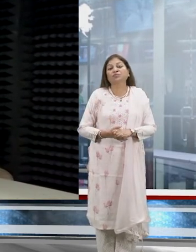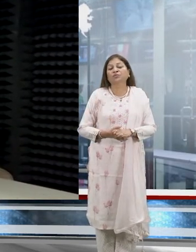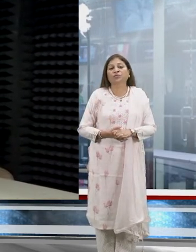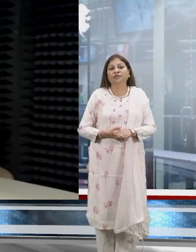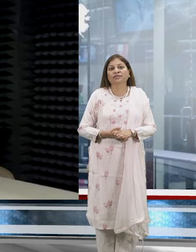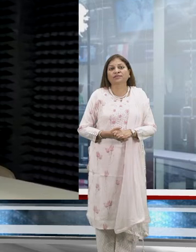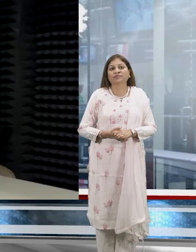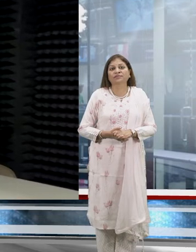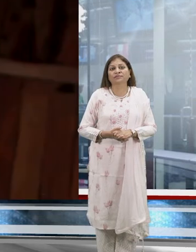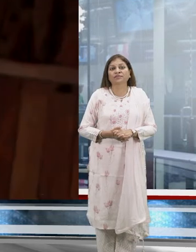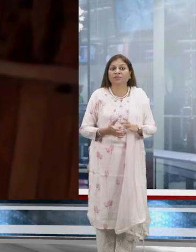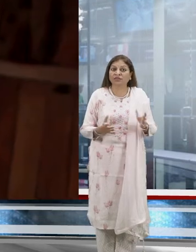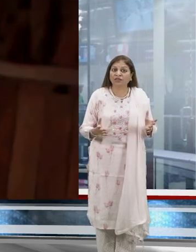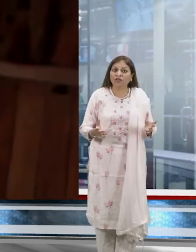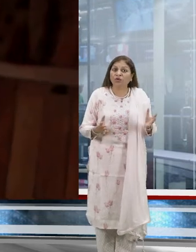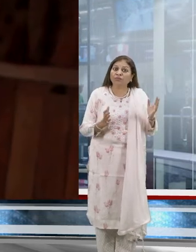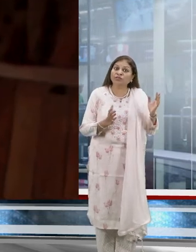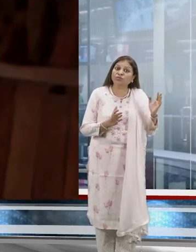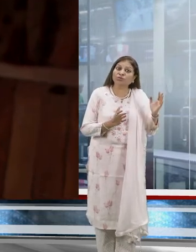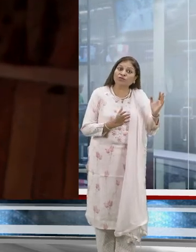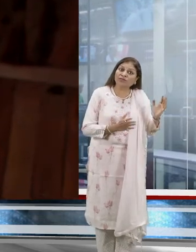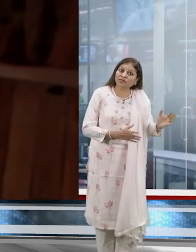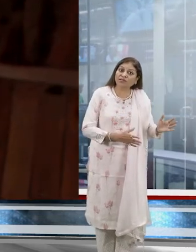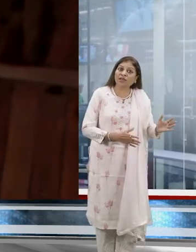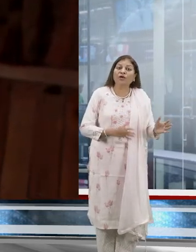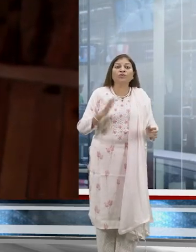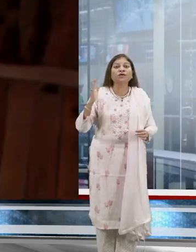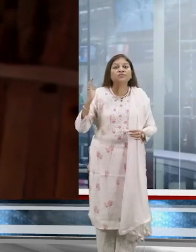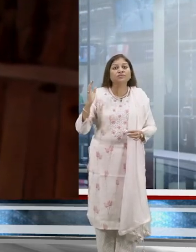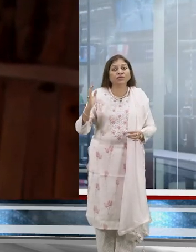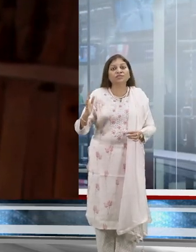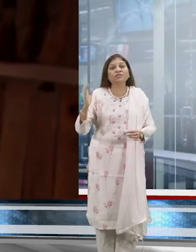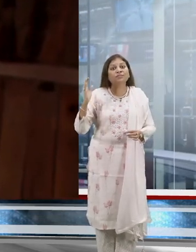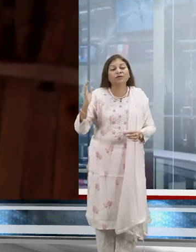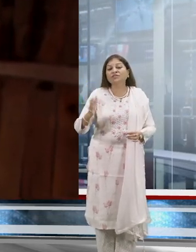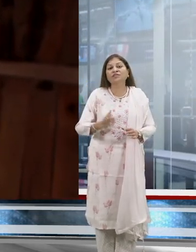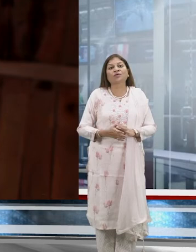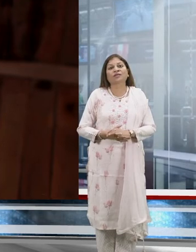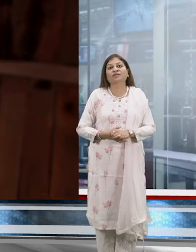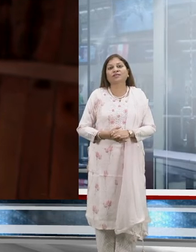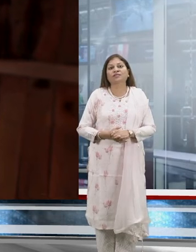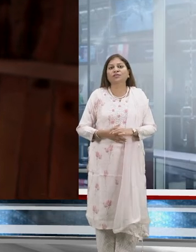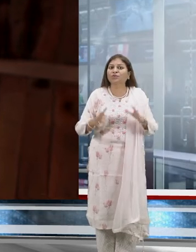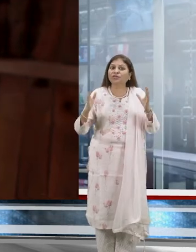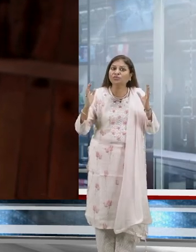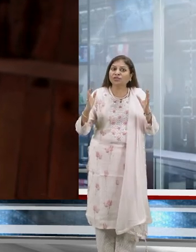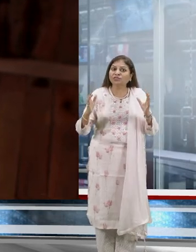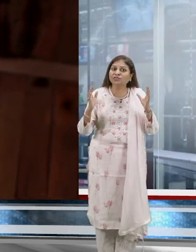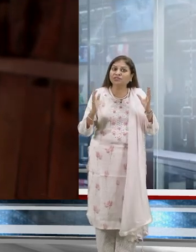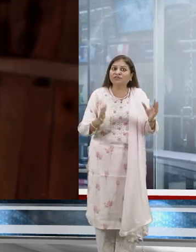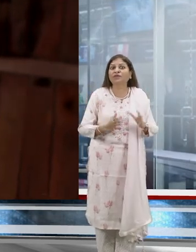के लिए मजबूर हो गए थे। दिमित्री उन बच्चों को फिर से उनका सुरक्षित भविष्य लौटाना चाहते थे,